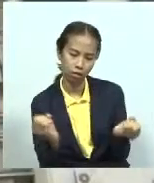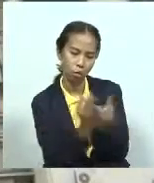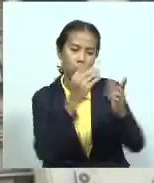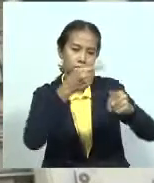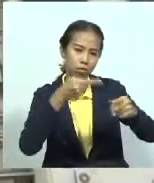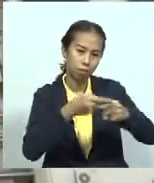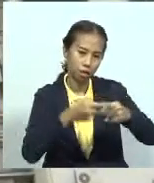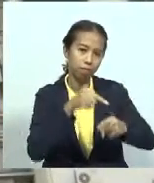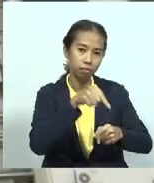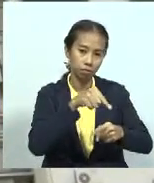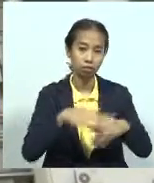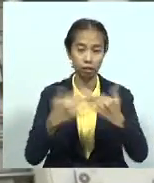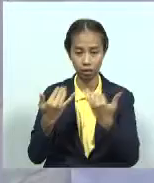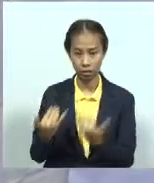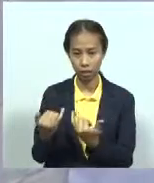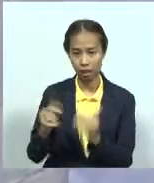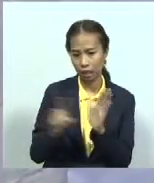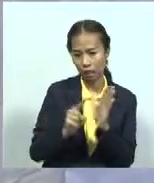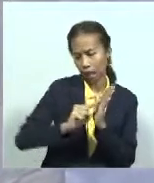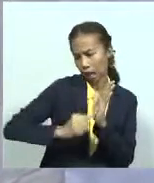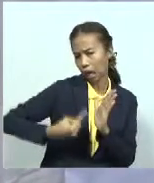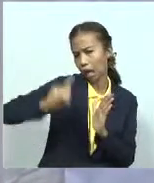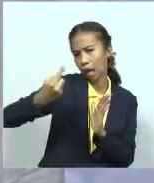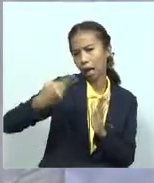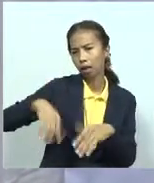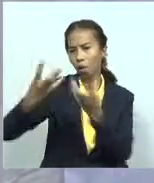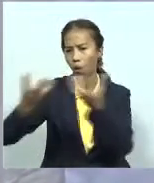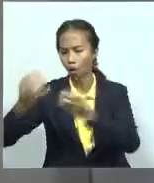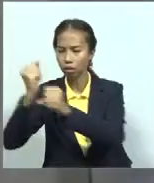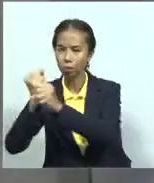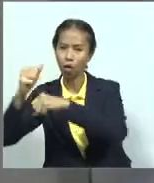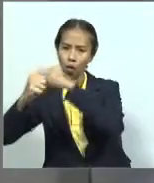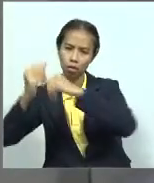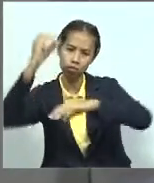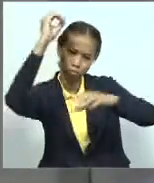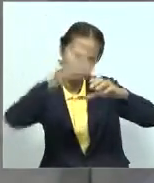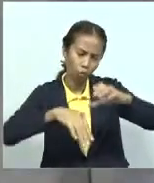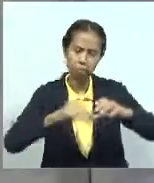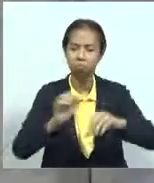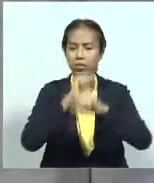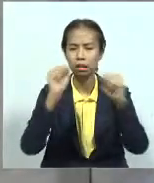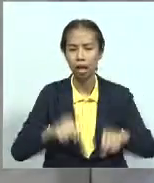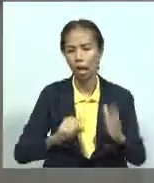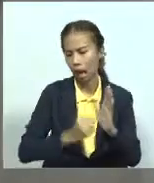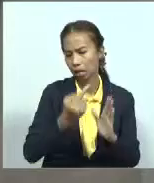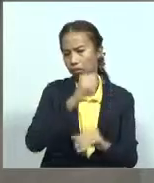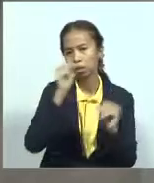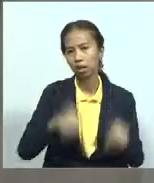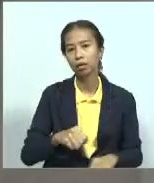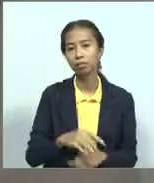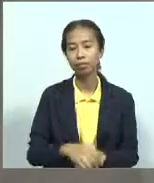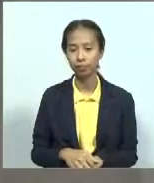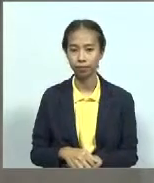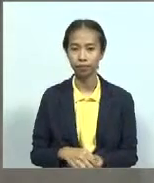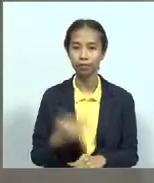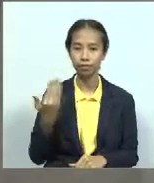จ็บอีกทั้งเหตุการณ์ที่เกิดขึ้นไม่ใช่ครั้งแรกที่มีวัสดุตกหล่นจนมีประชาชนได้รับอันตรายนะคะโดยน